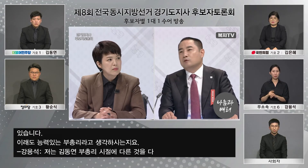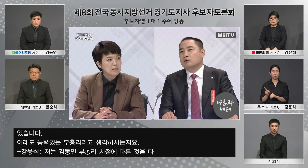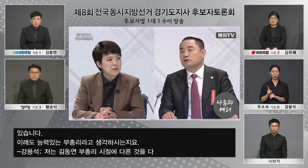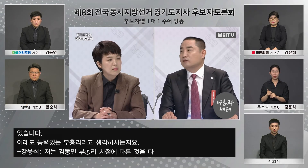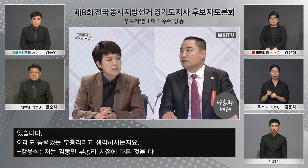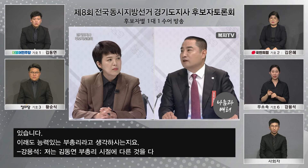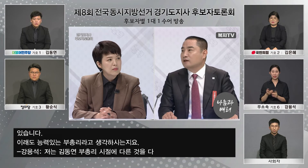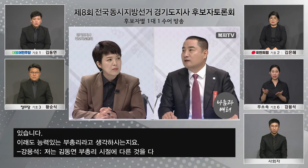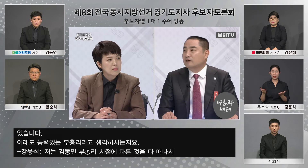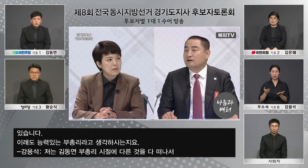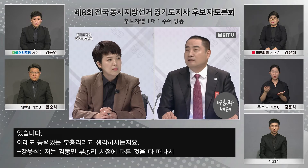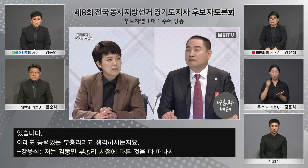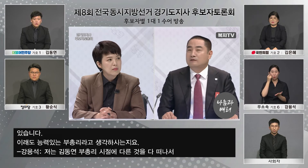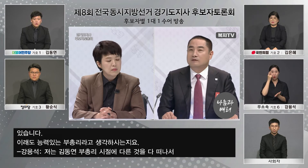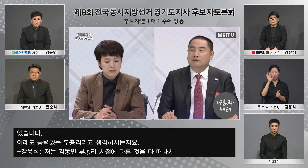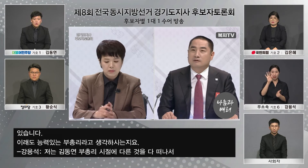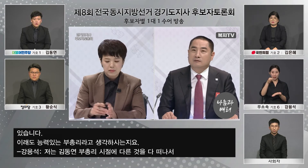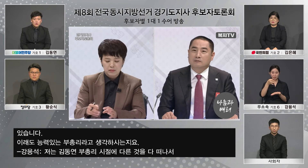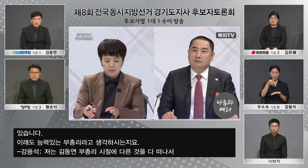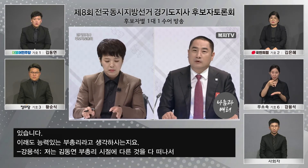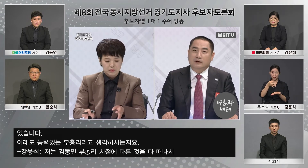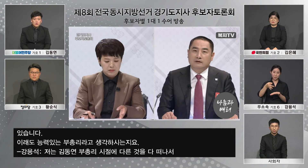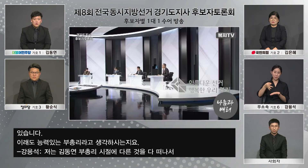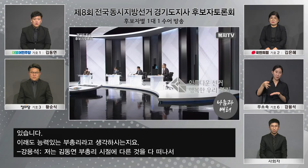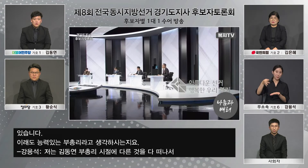임금을 올렸더니